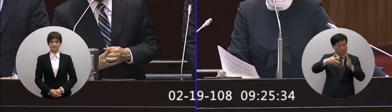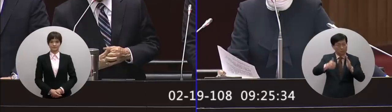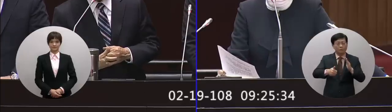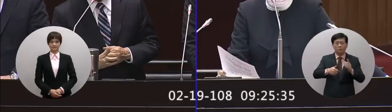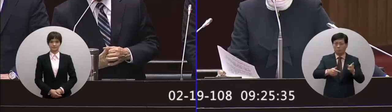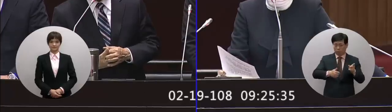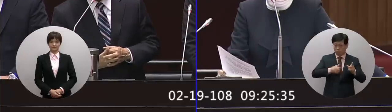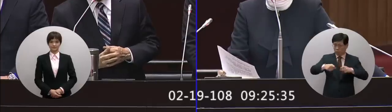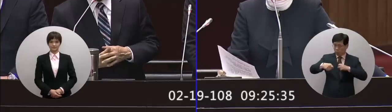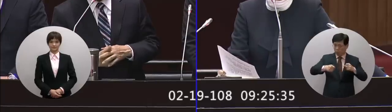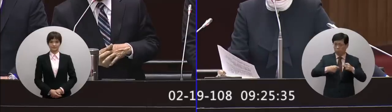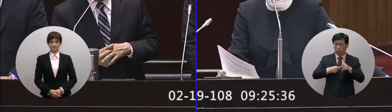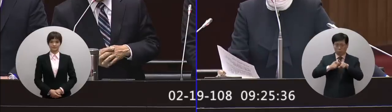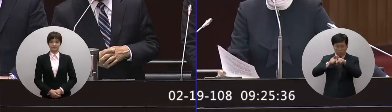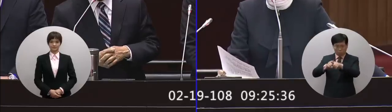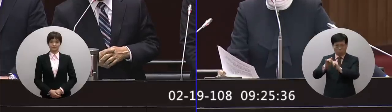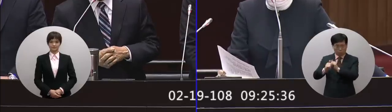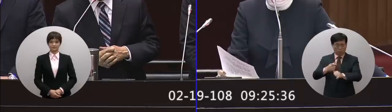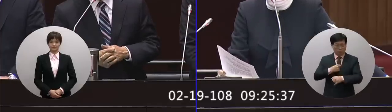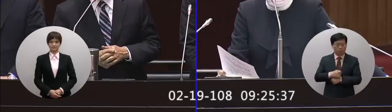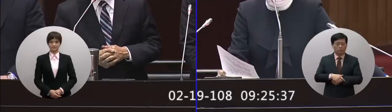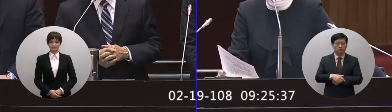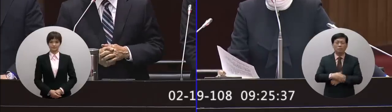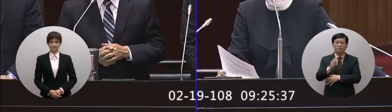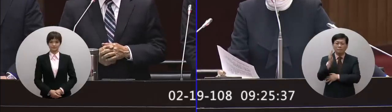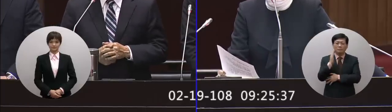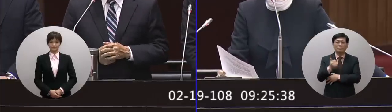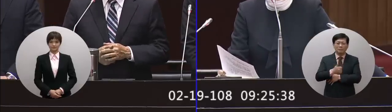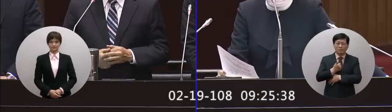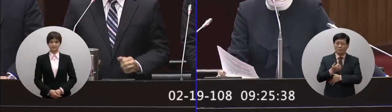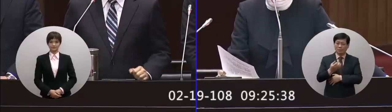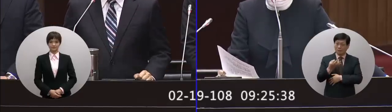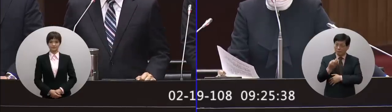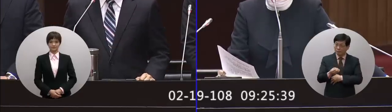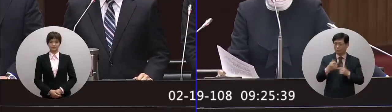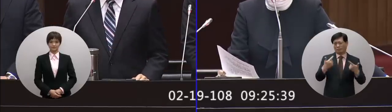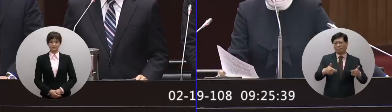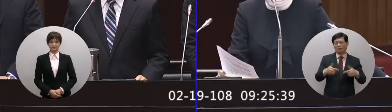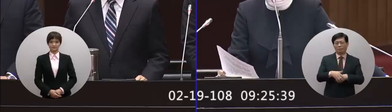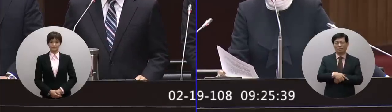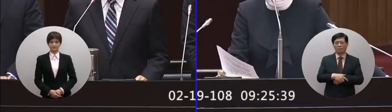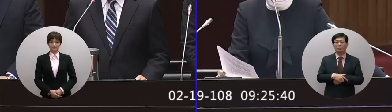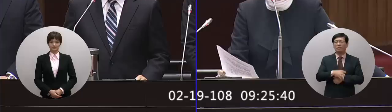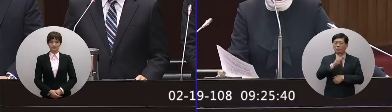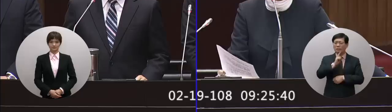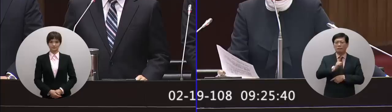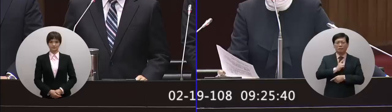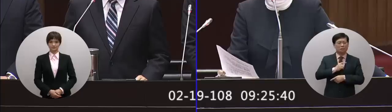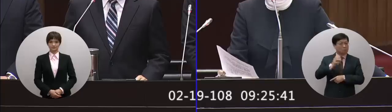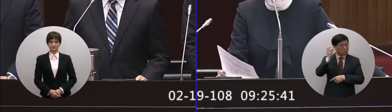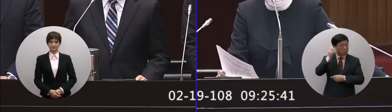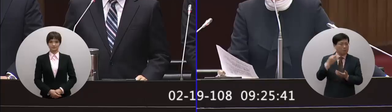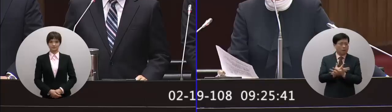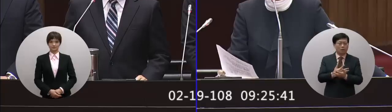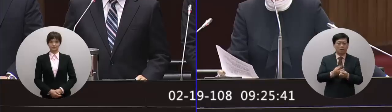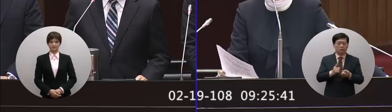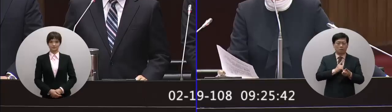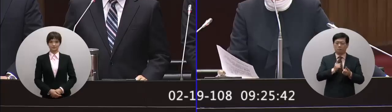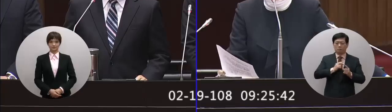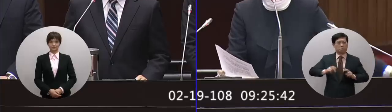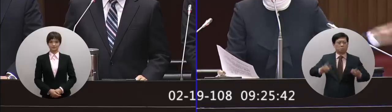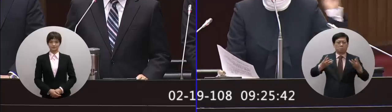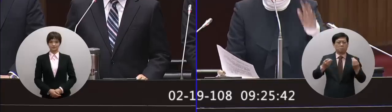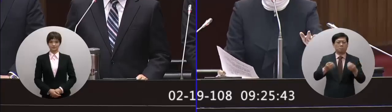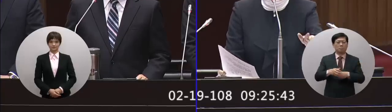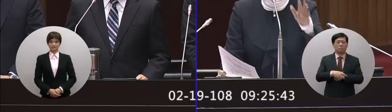说施政要接地气，政府不是没有钱来执行花东的政策，而是不愿意倾听，没有大魄力的